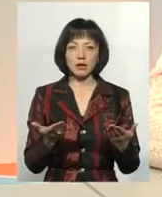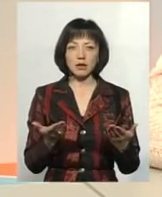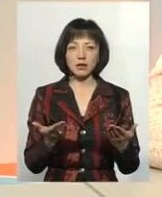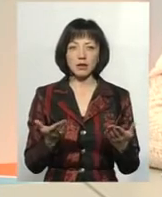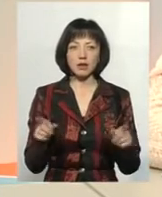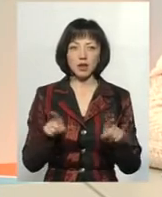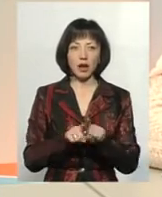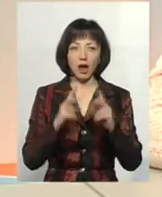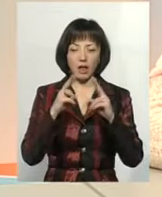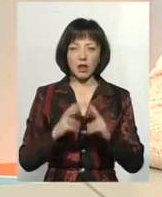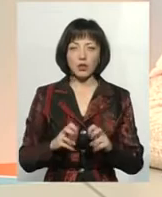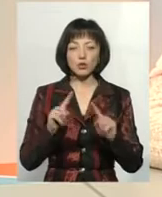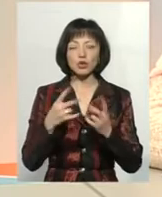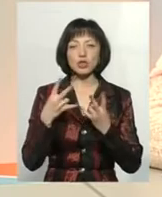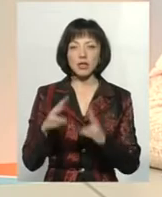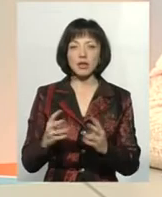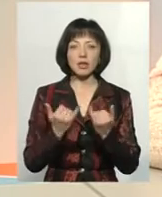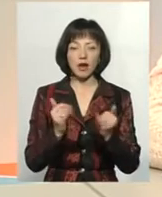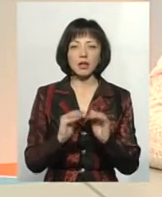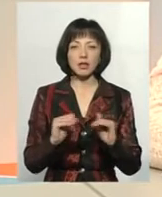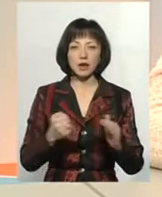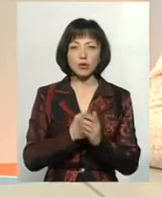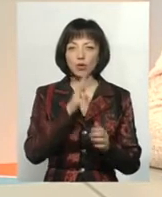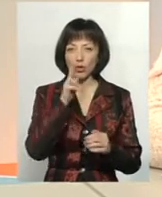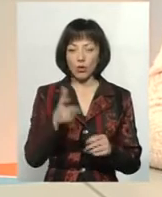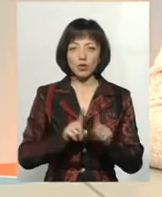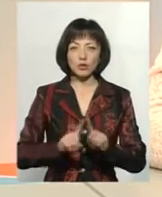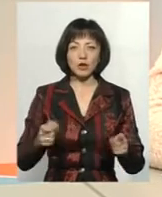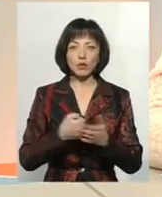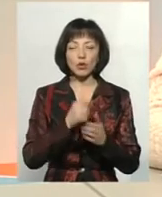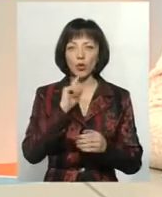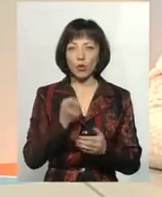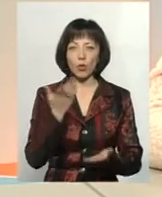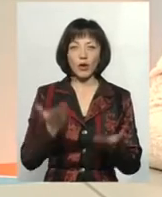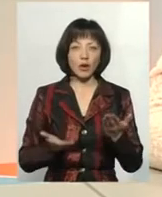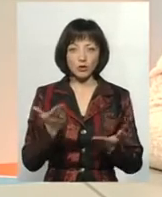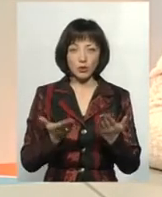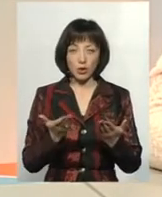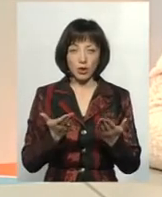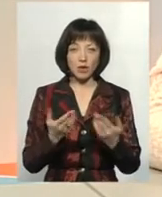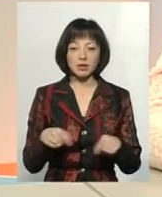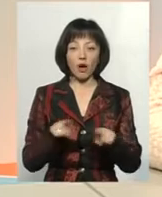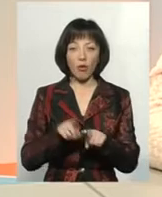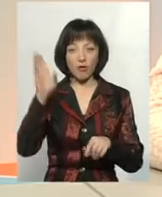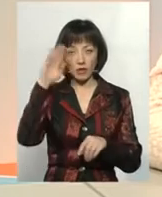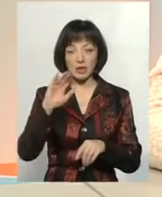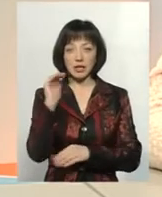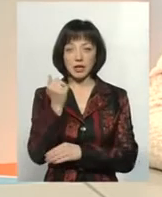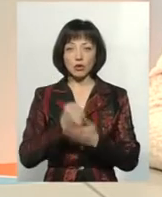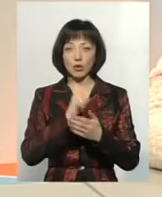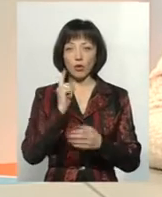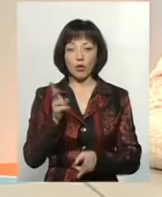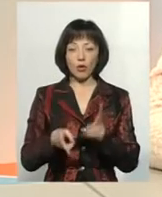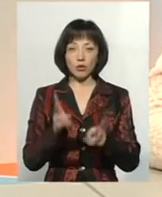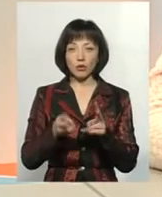аналізів таких, то воно дуже шкідливе для дітей до 3 років, особливо до року. Якщо з такої води дитині до року